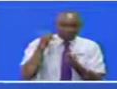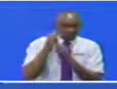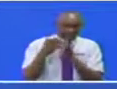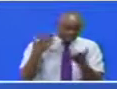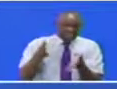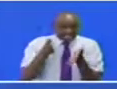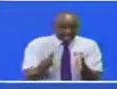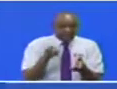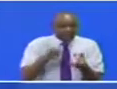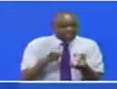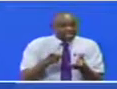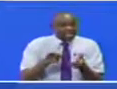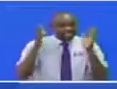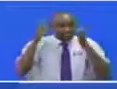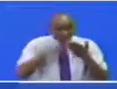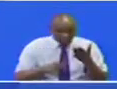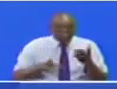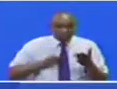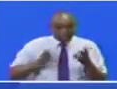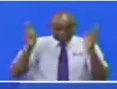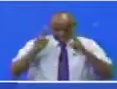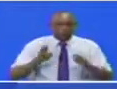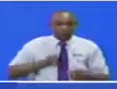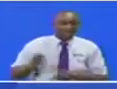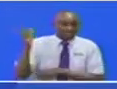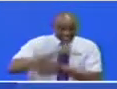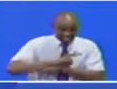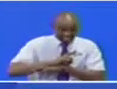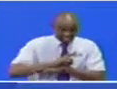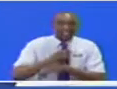siku hii ya leo ambayo inaadhimishwa ulimwengu mzima, siku ya wanawake duniani. Asante sana.